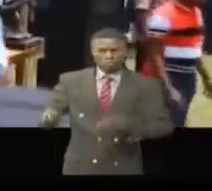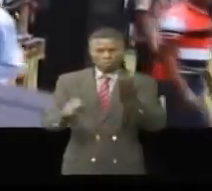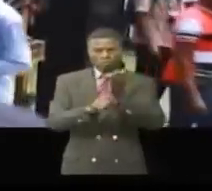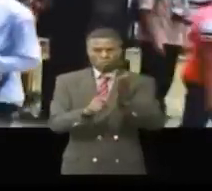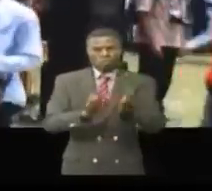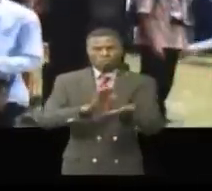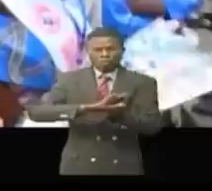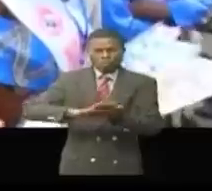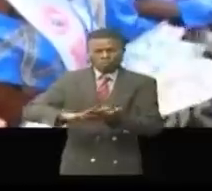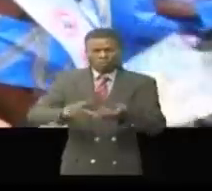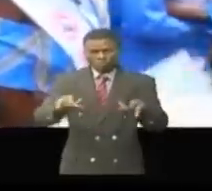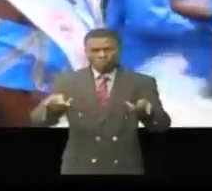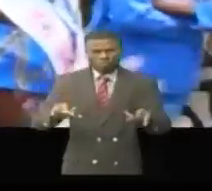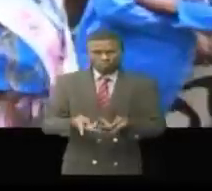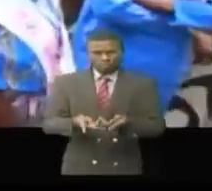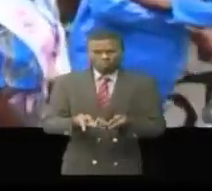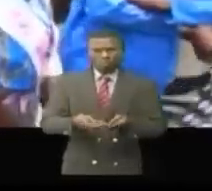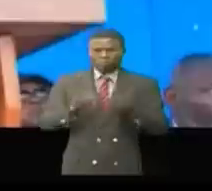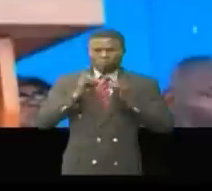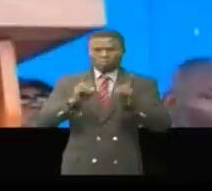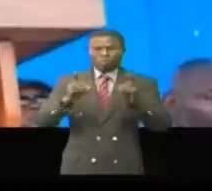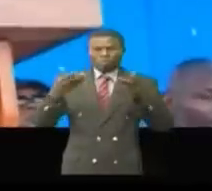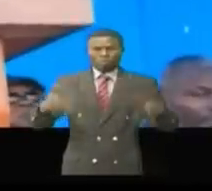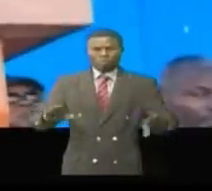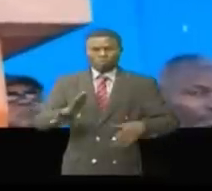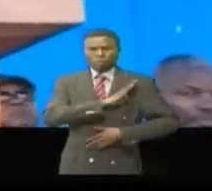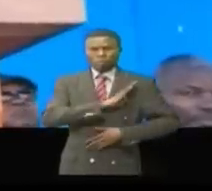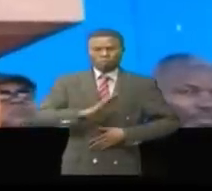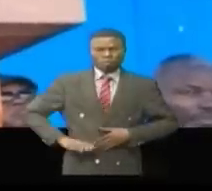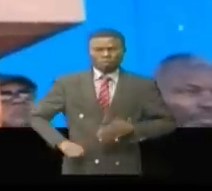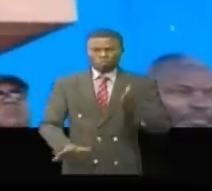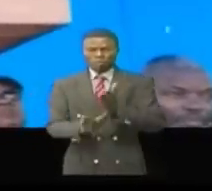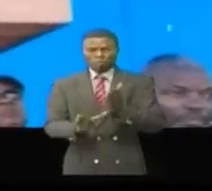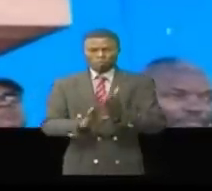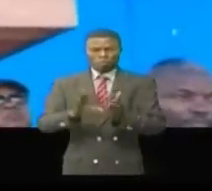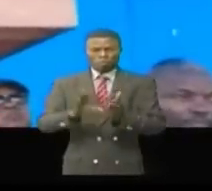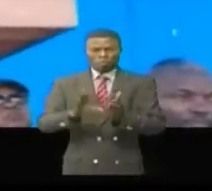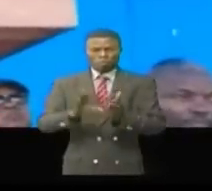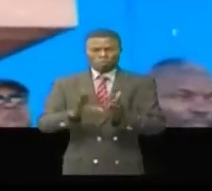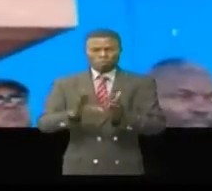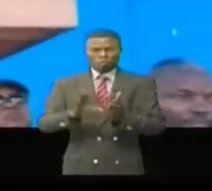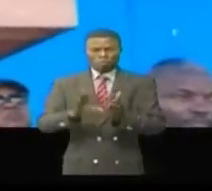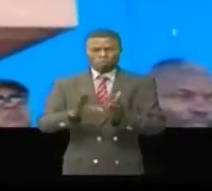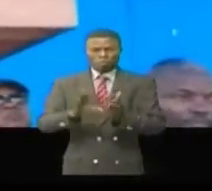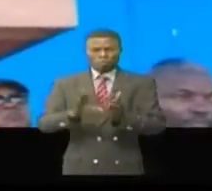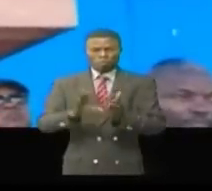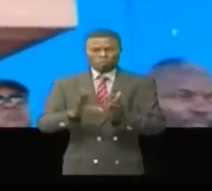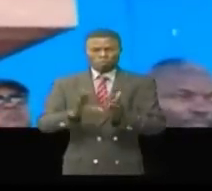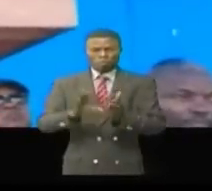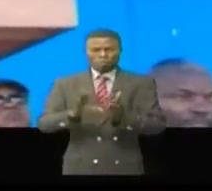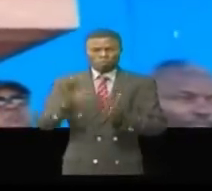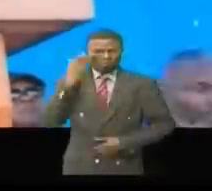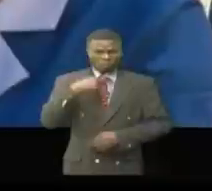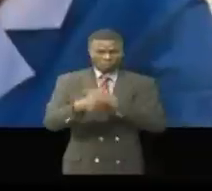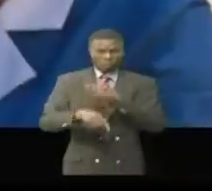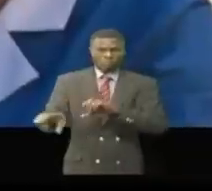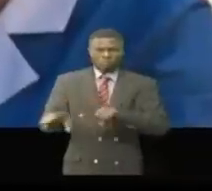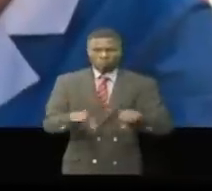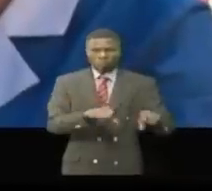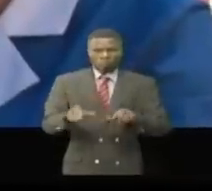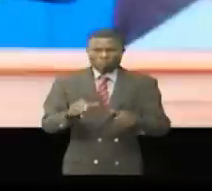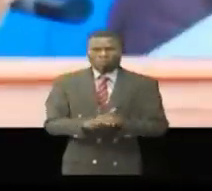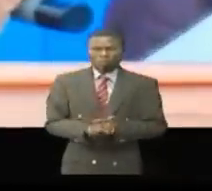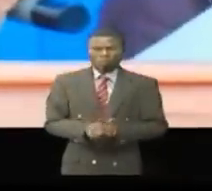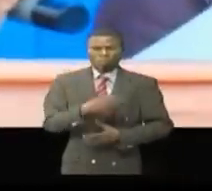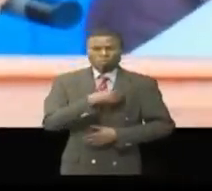et autres. Après le mot de bienvenue du bourgmestre adjoint de la commune de Kasavubu, M. Léon, pour le début de la cérémonie,